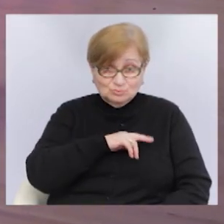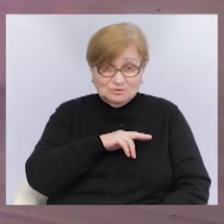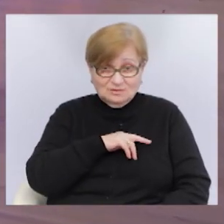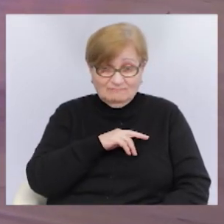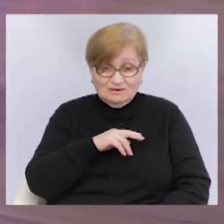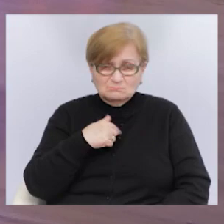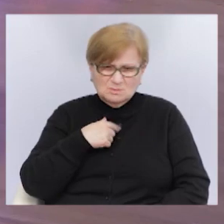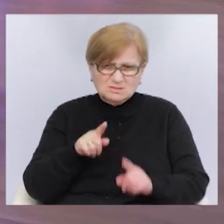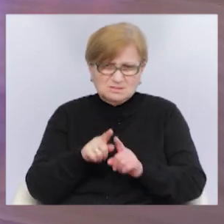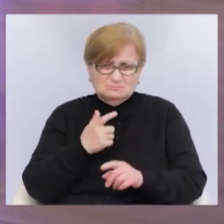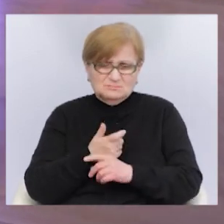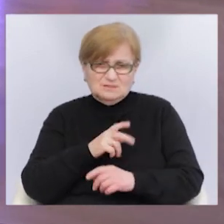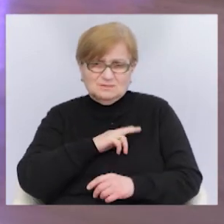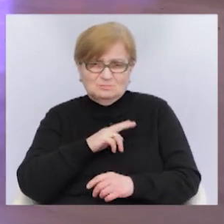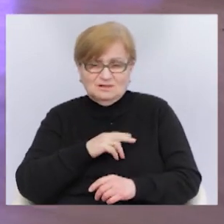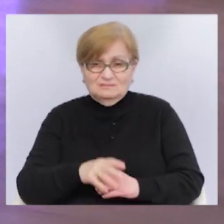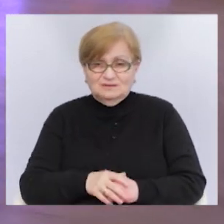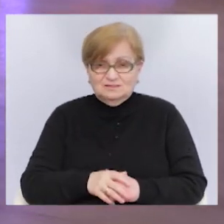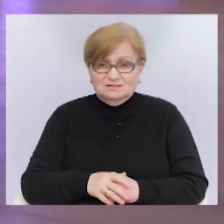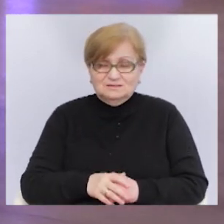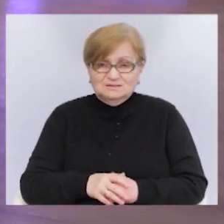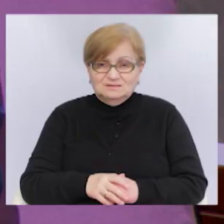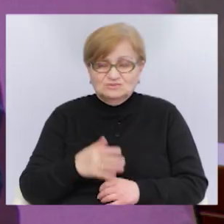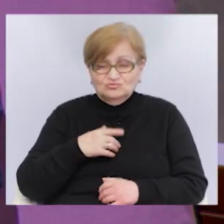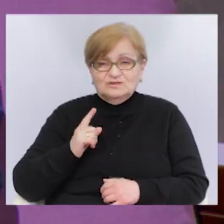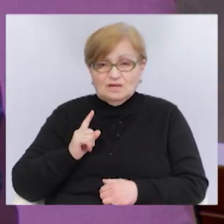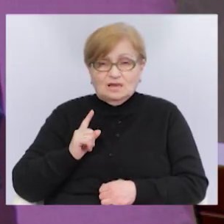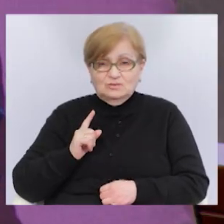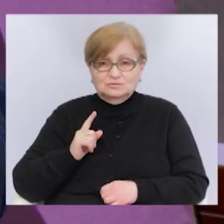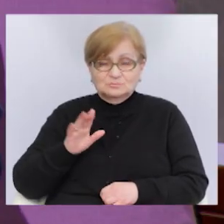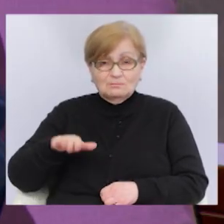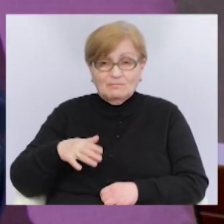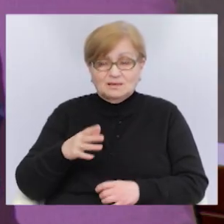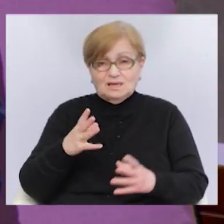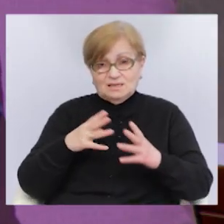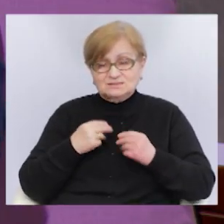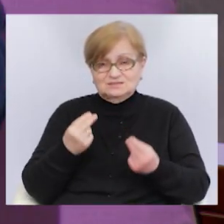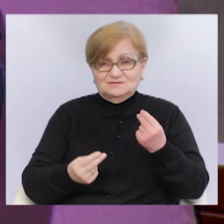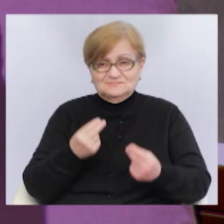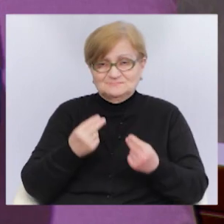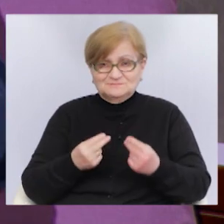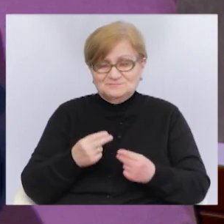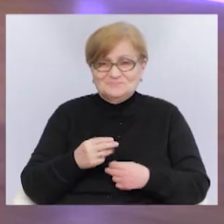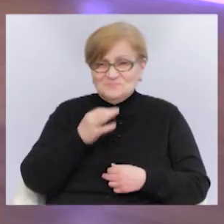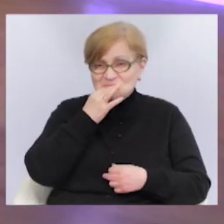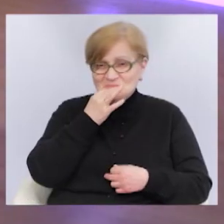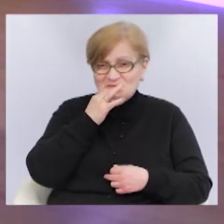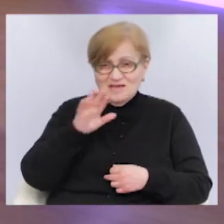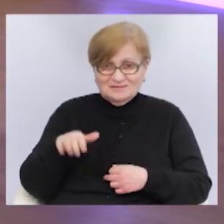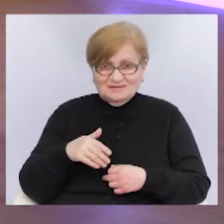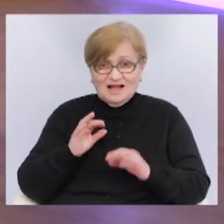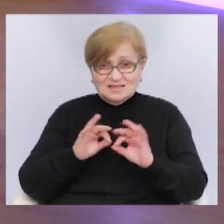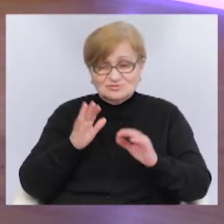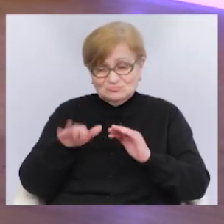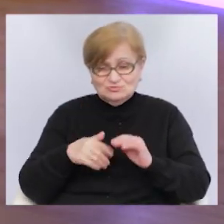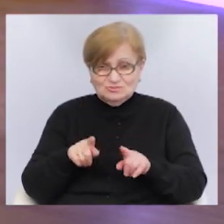გიყვარს კალათბურთი და გიყვარს კალათბურთი. დაგელოდებით და შემდეგ შეგვიძლია რომ მოკლედ ერთად ვითამაშოთ. გადაცემის დროსაც და გადაცემის შემდეგ. კი